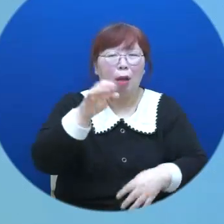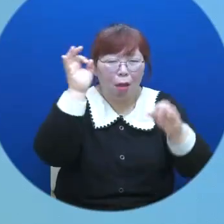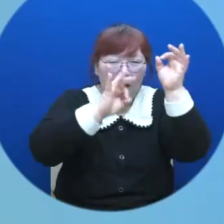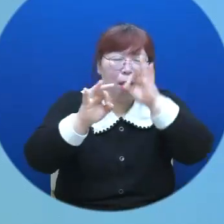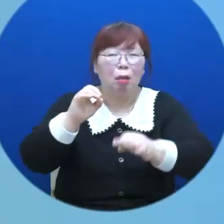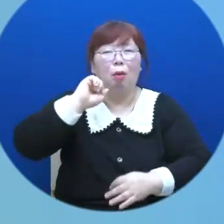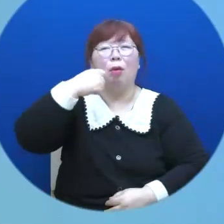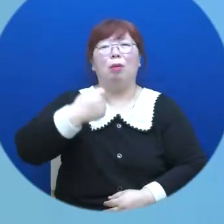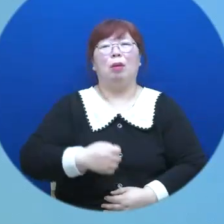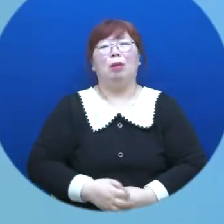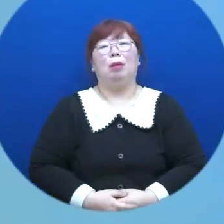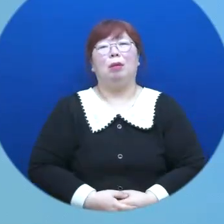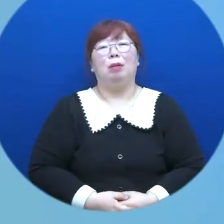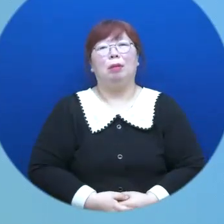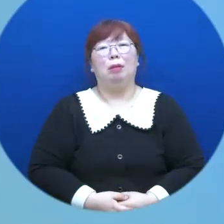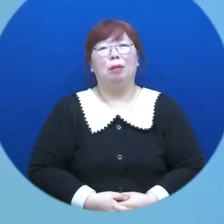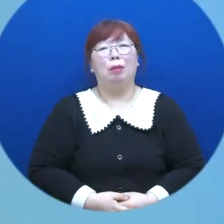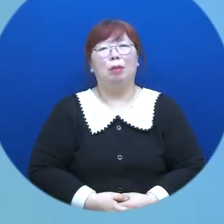수가 없다고요.